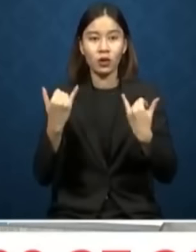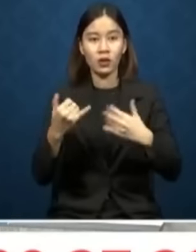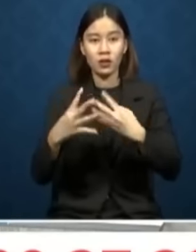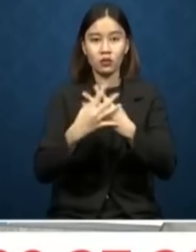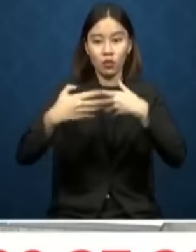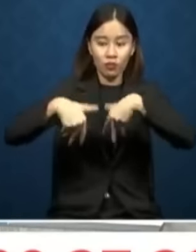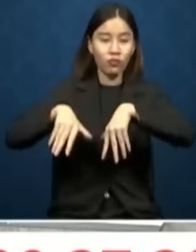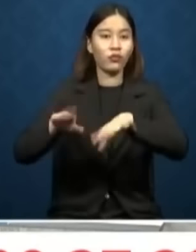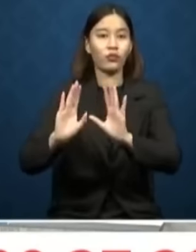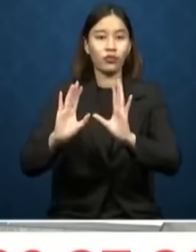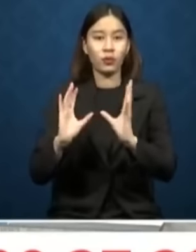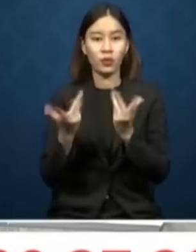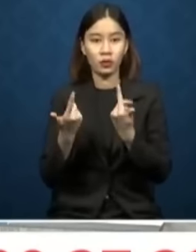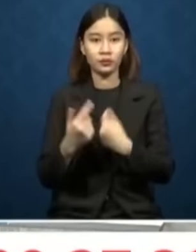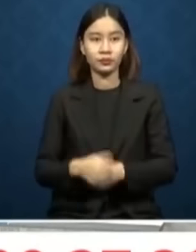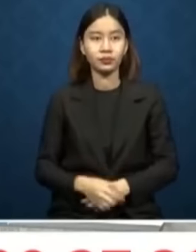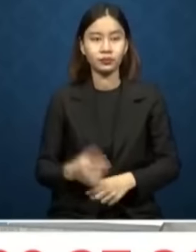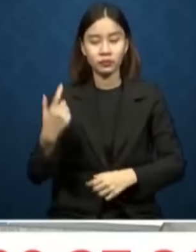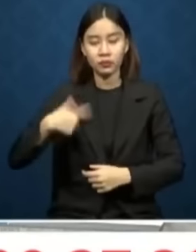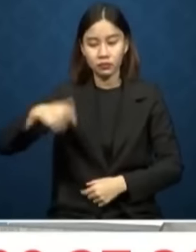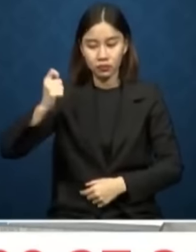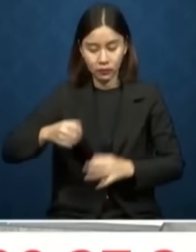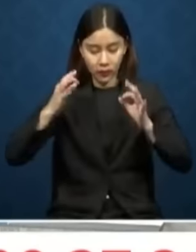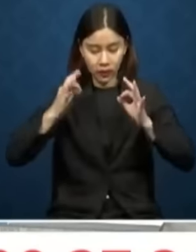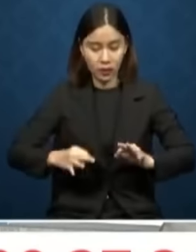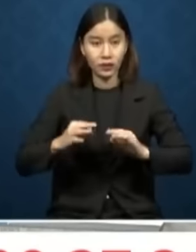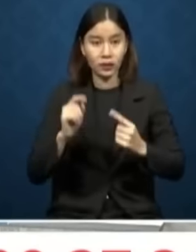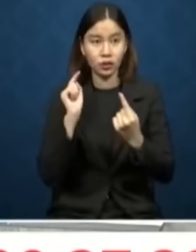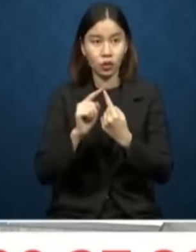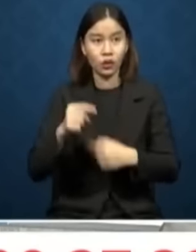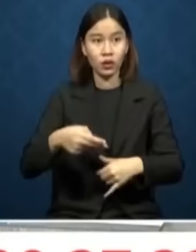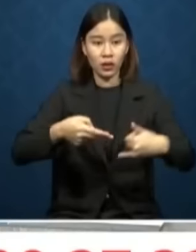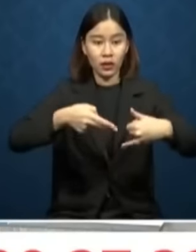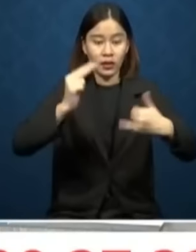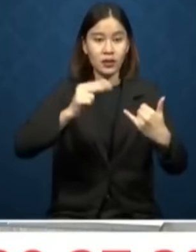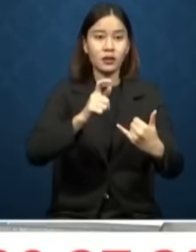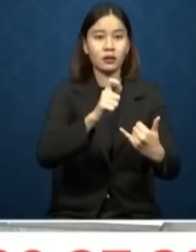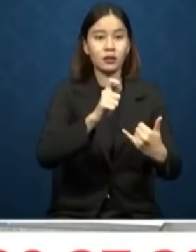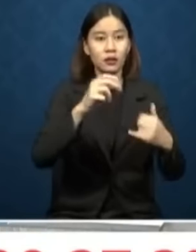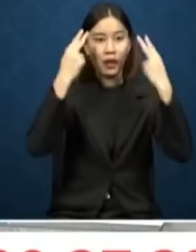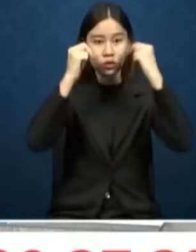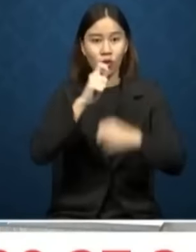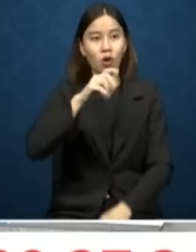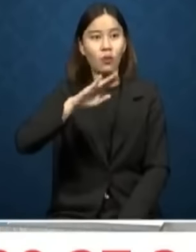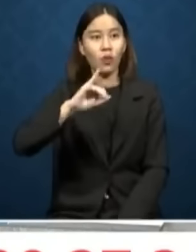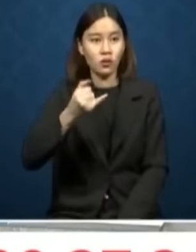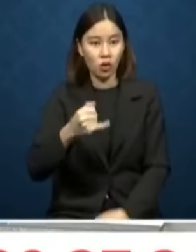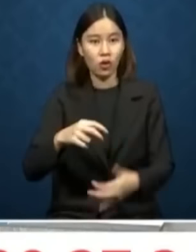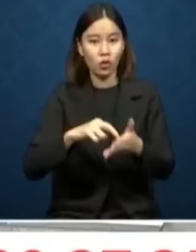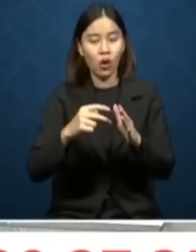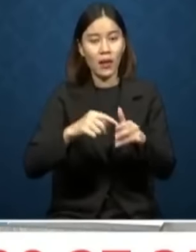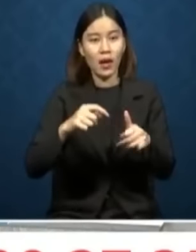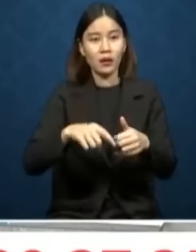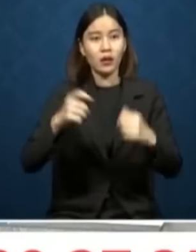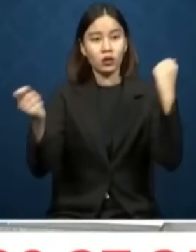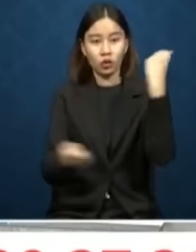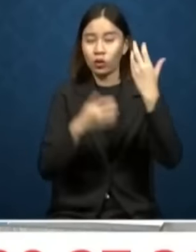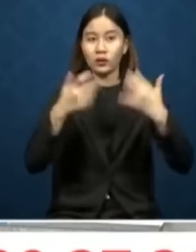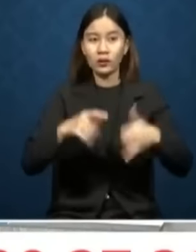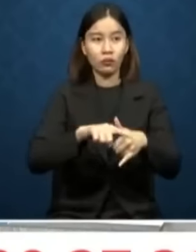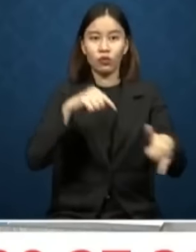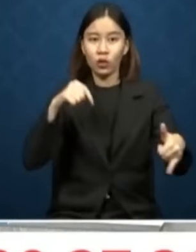าหมดแล้วศาลเคยตัดสินคดียิงนายกอบจมหาชัยประหารชีวิตนะครับ